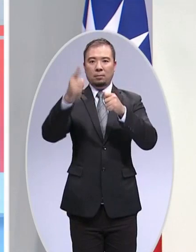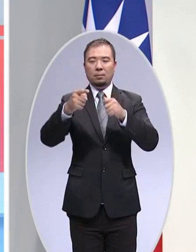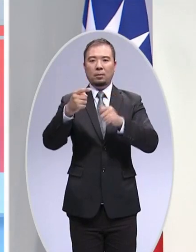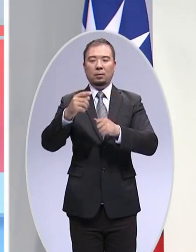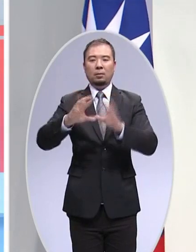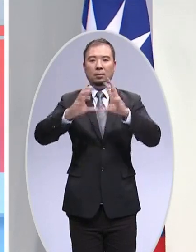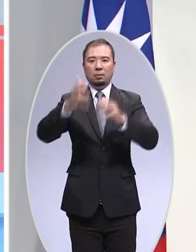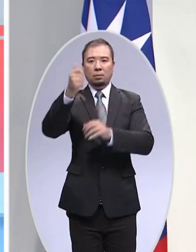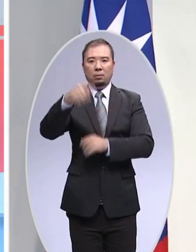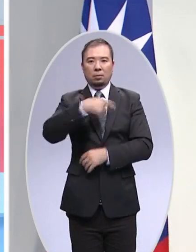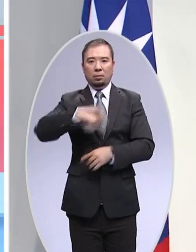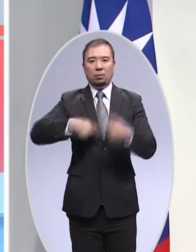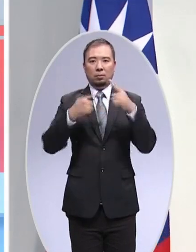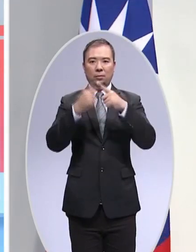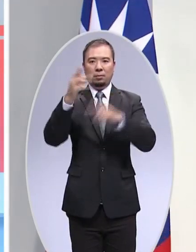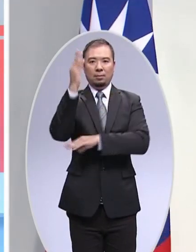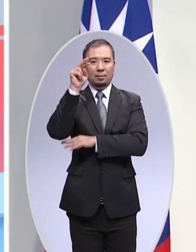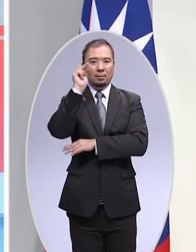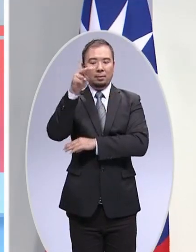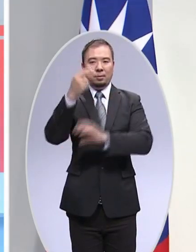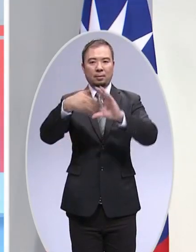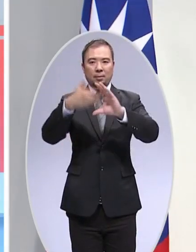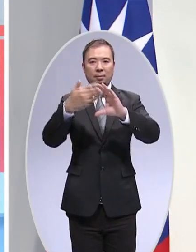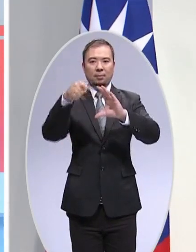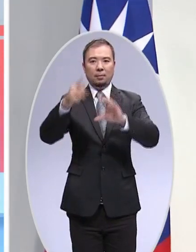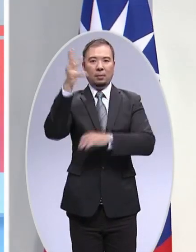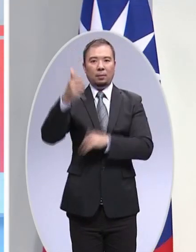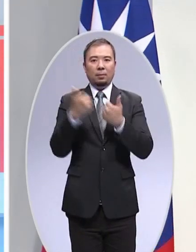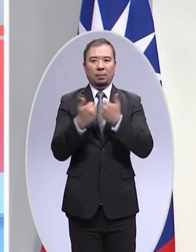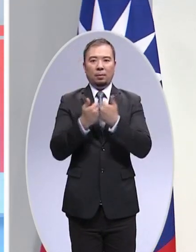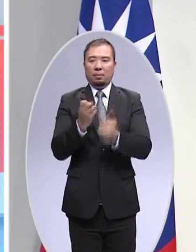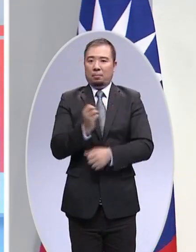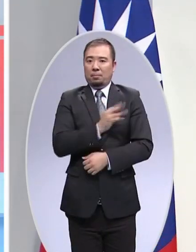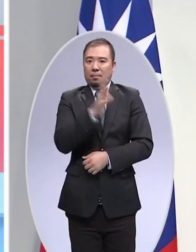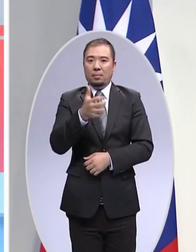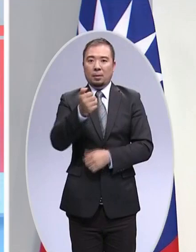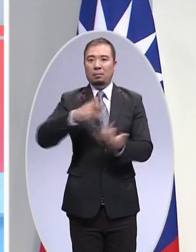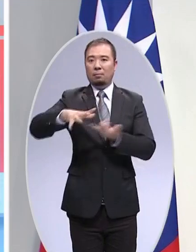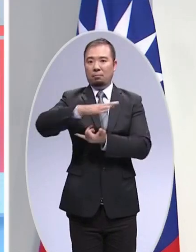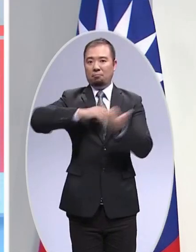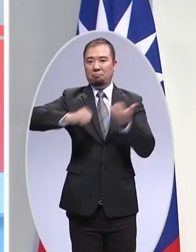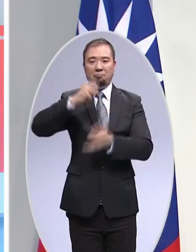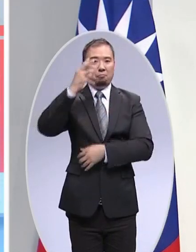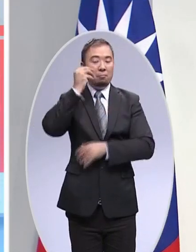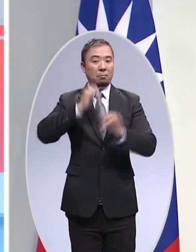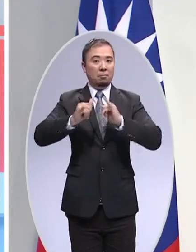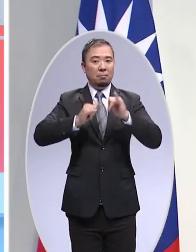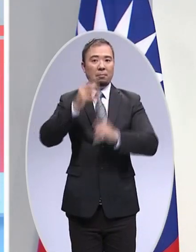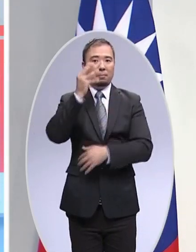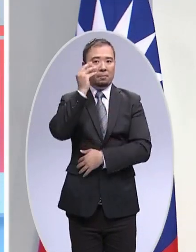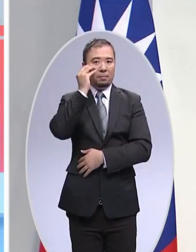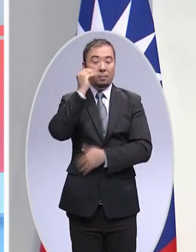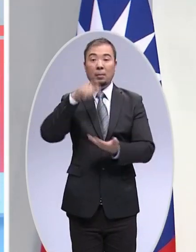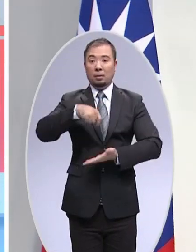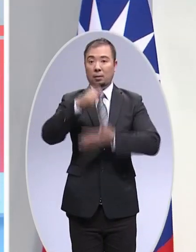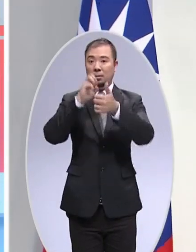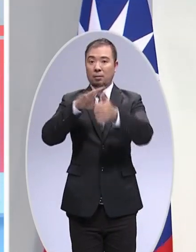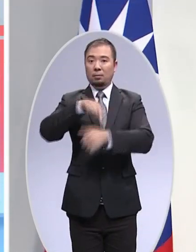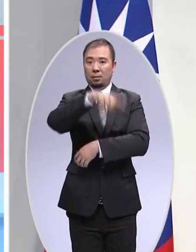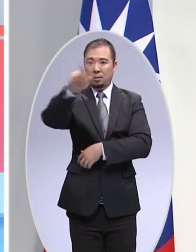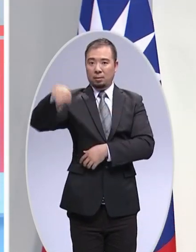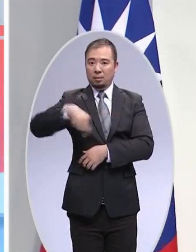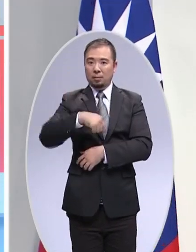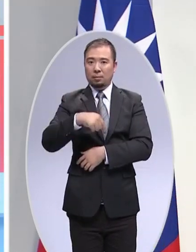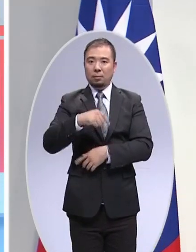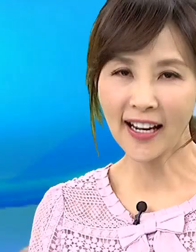三位候选人最后一场政见发表会的表现，我们稍后都会一一来讨论。先为您介绍今天的来宾，第一位是资深媒